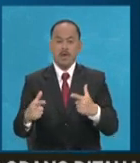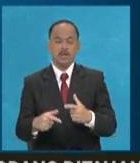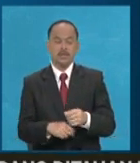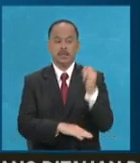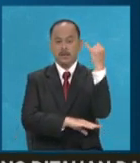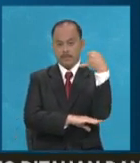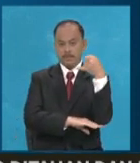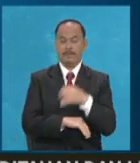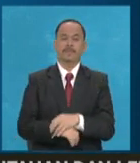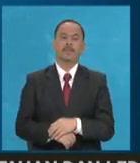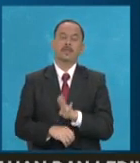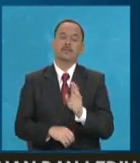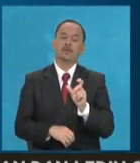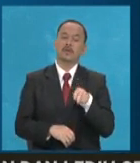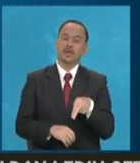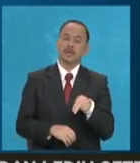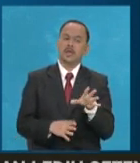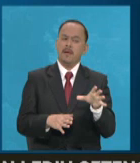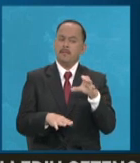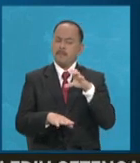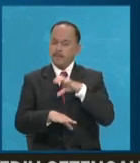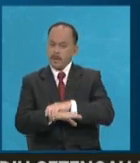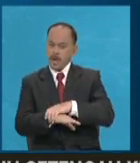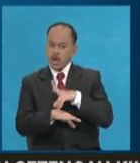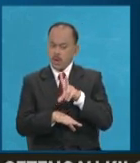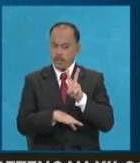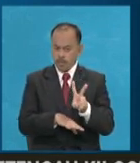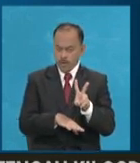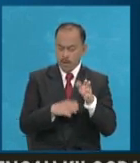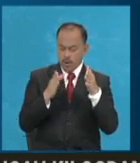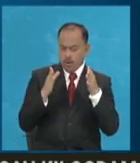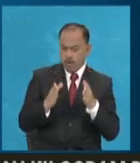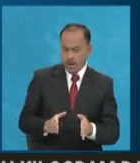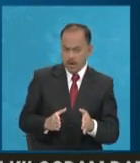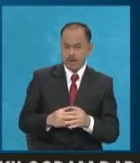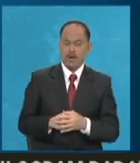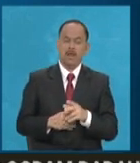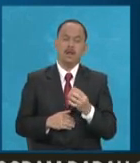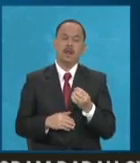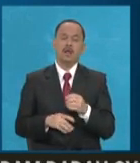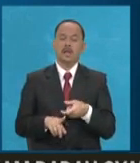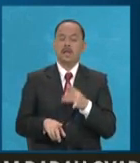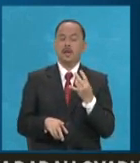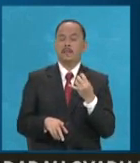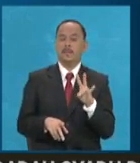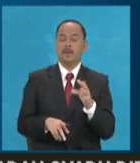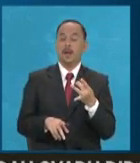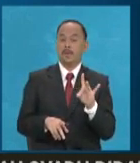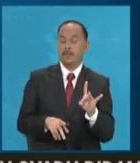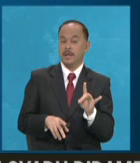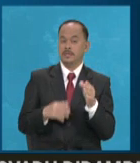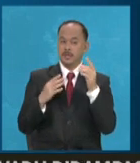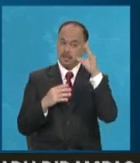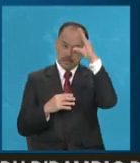di daerah lain BKN telah berjalan menahan 22 orang yang terdiri dari 18 lelaki dan 4